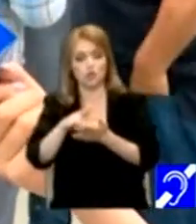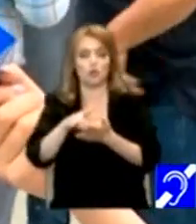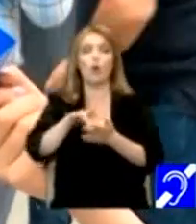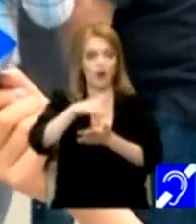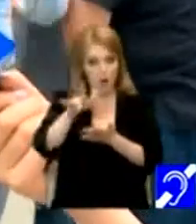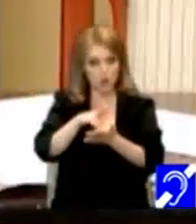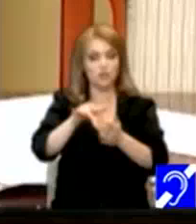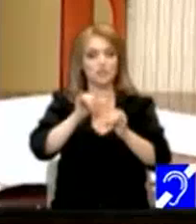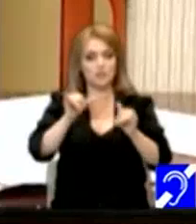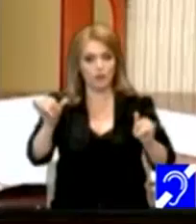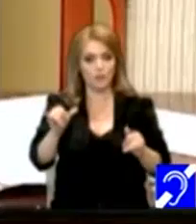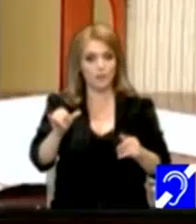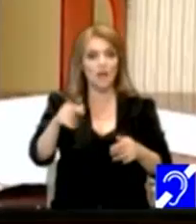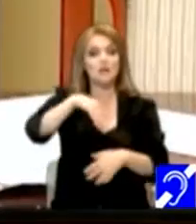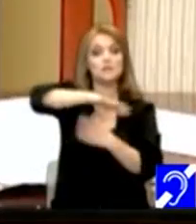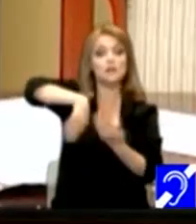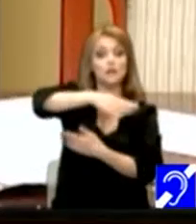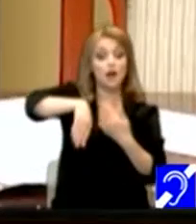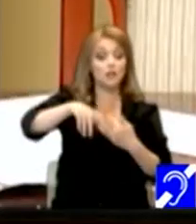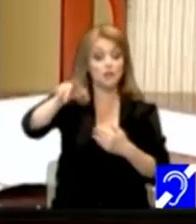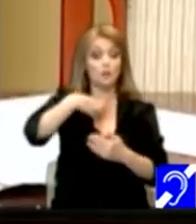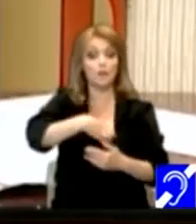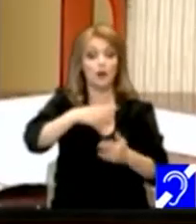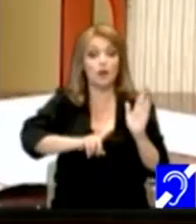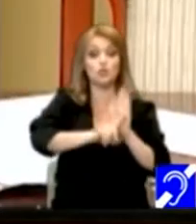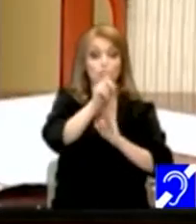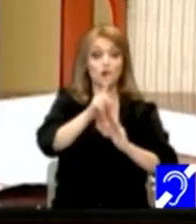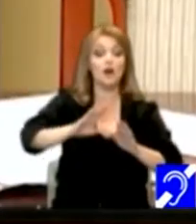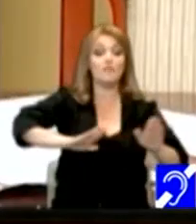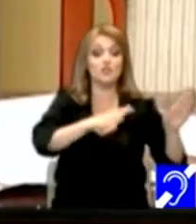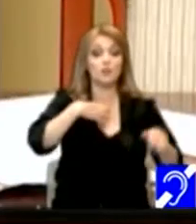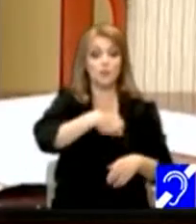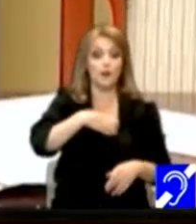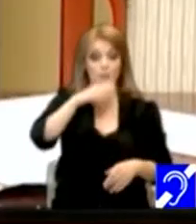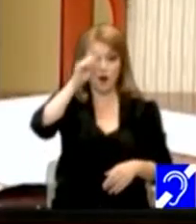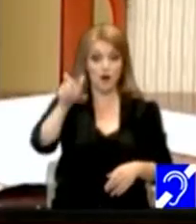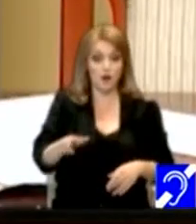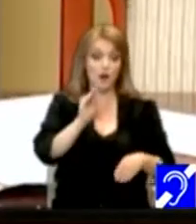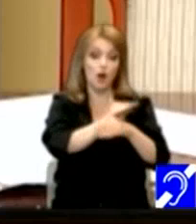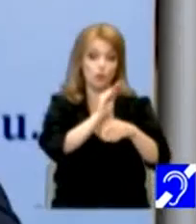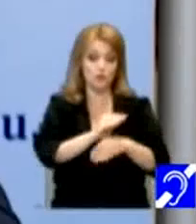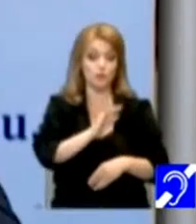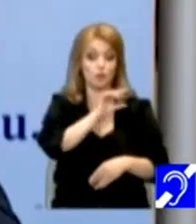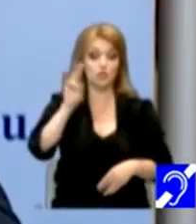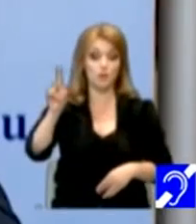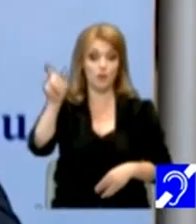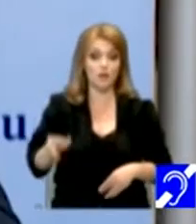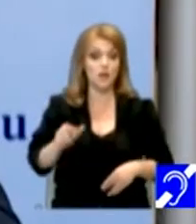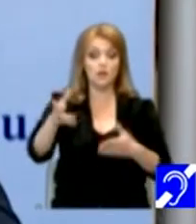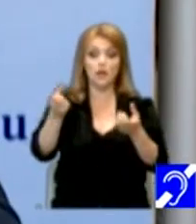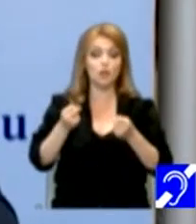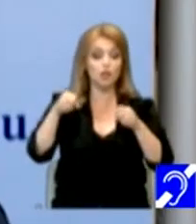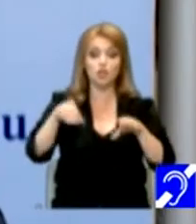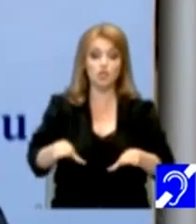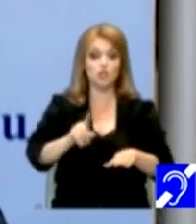urbane, am făcut. Scandalul de la primărie a izbucnit după ce viceprimarul Victor Chironda l-a acuzat pe primarul general că nu a luat măsuri